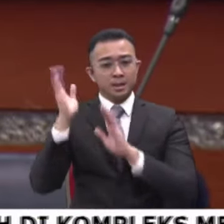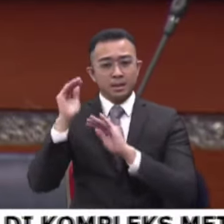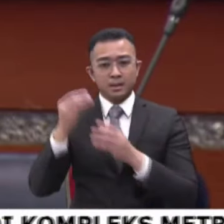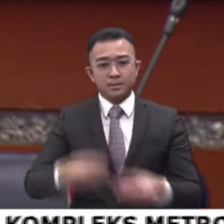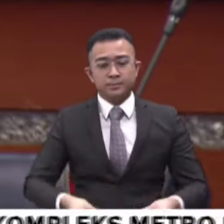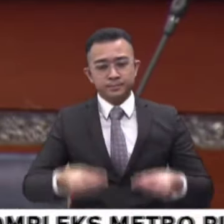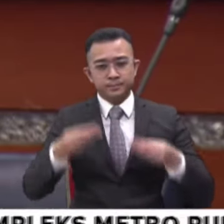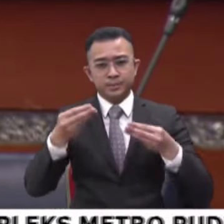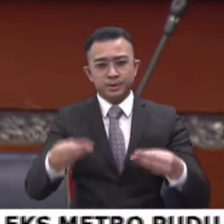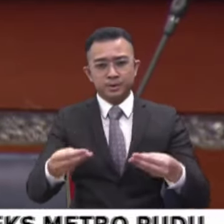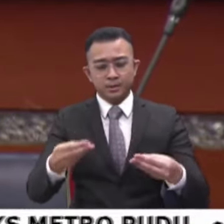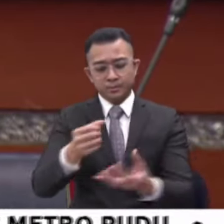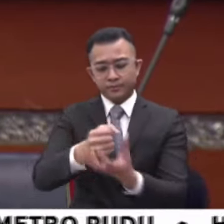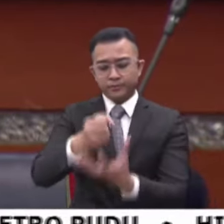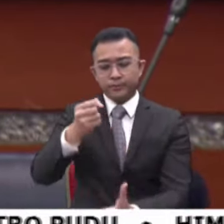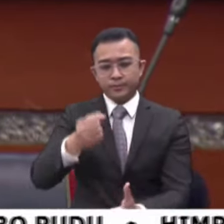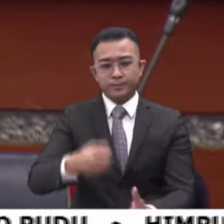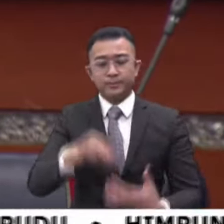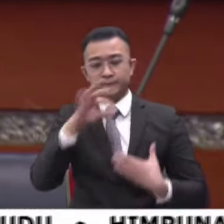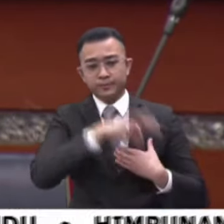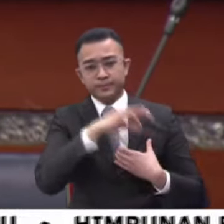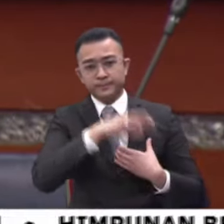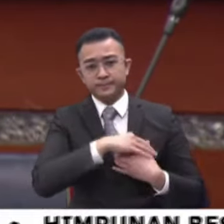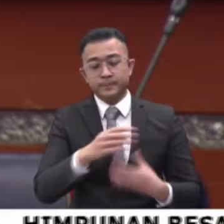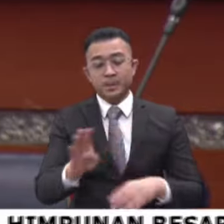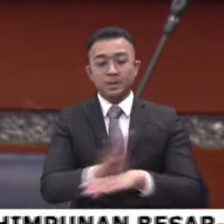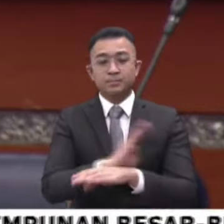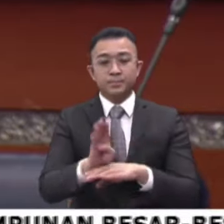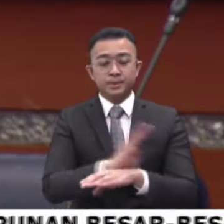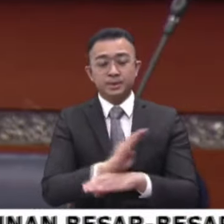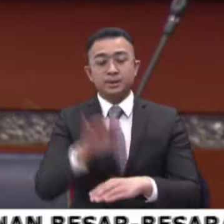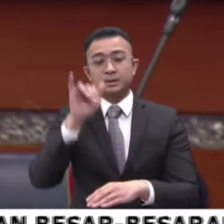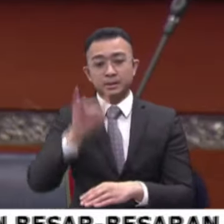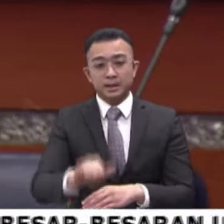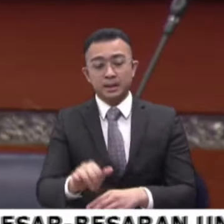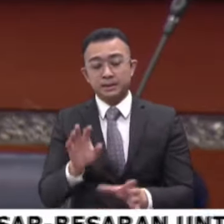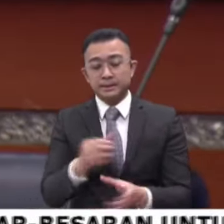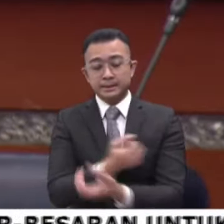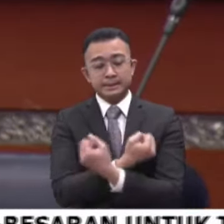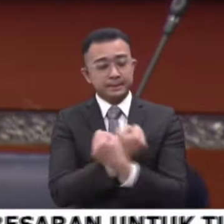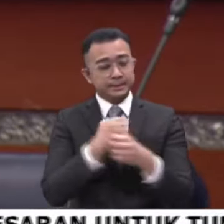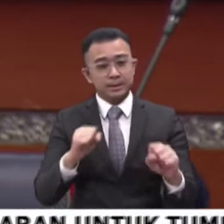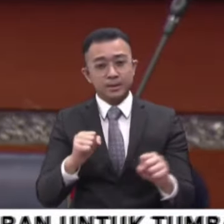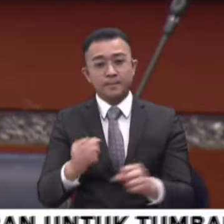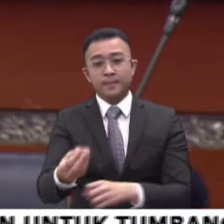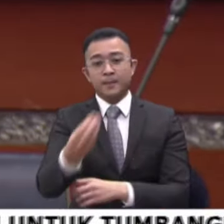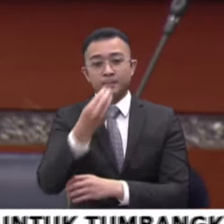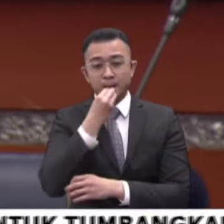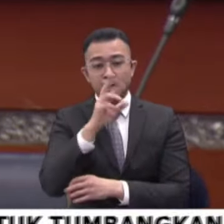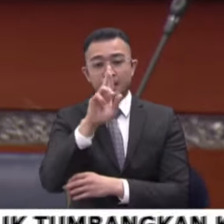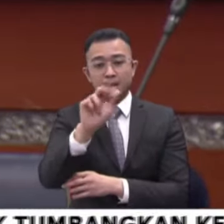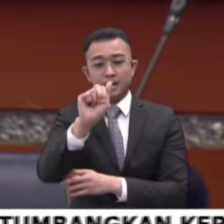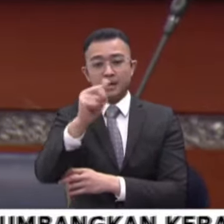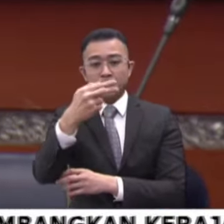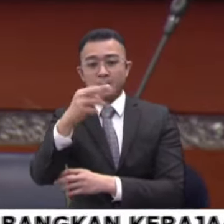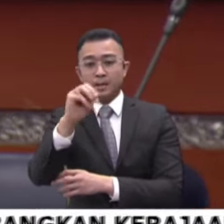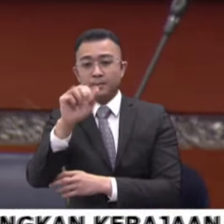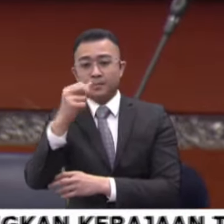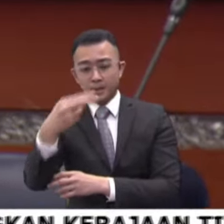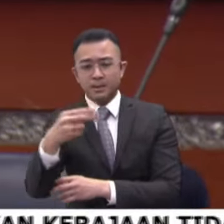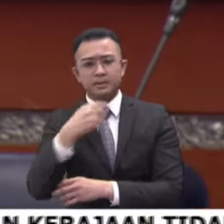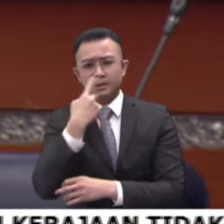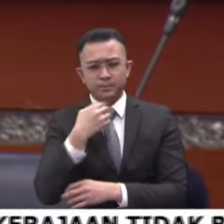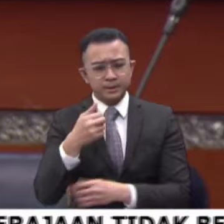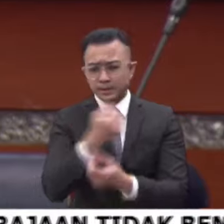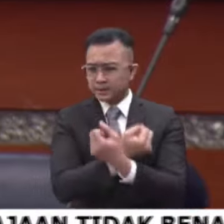memberikan imbuhan kepada peniaga-peniaga yang menyediakan menu ramah. Sebab mereka yang